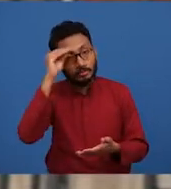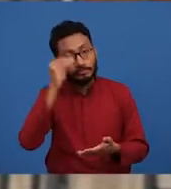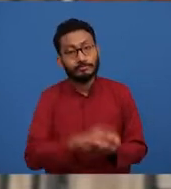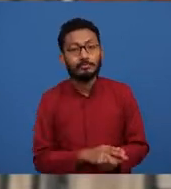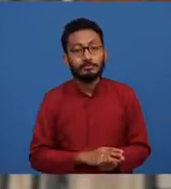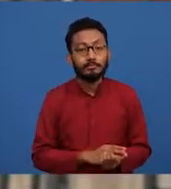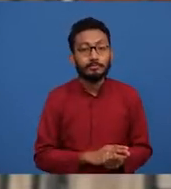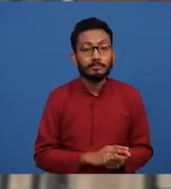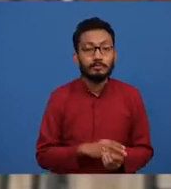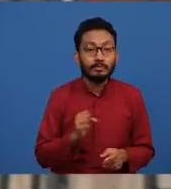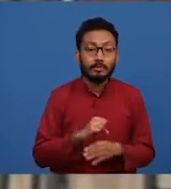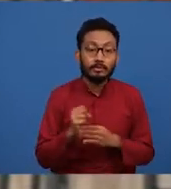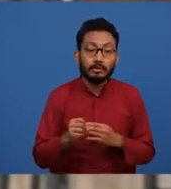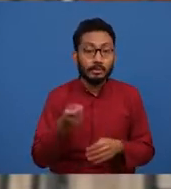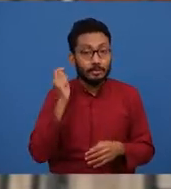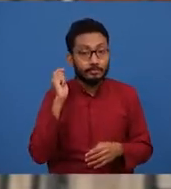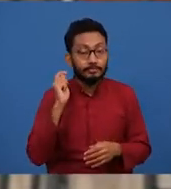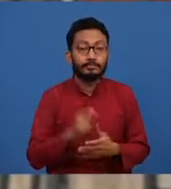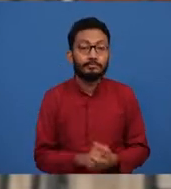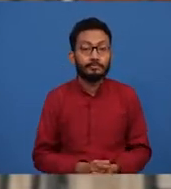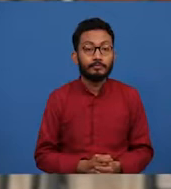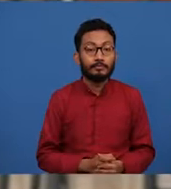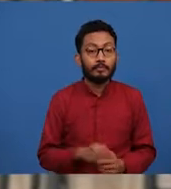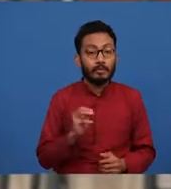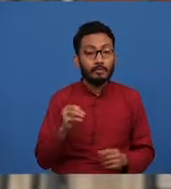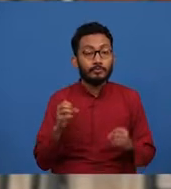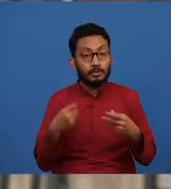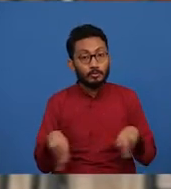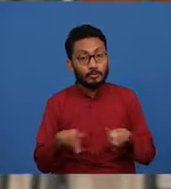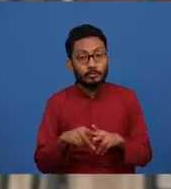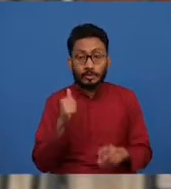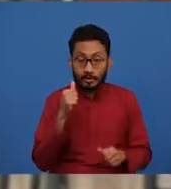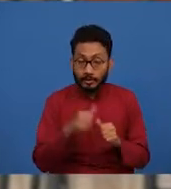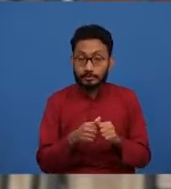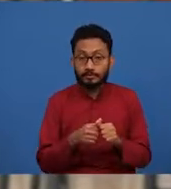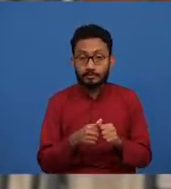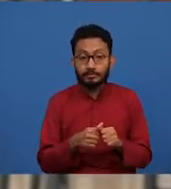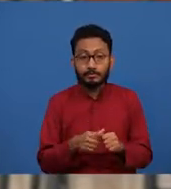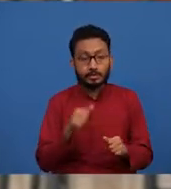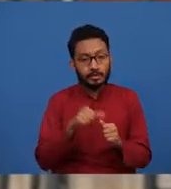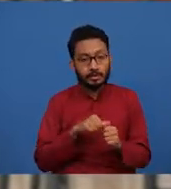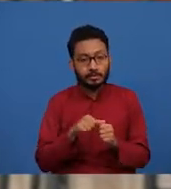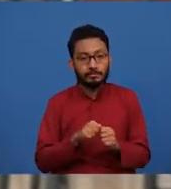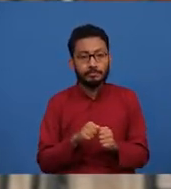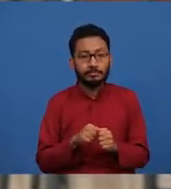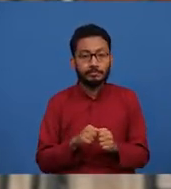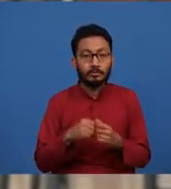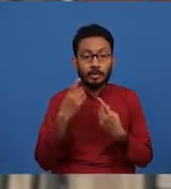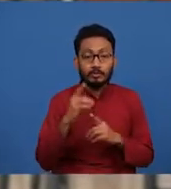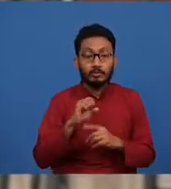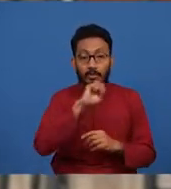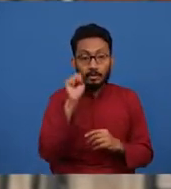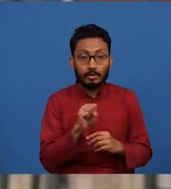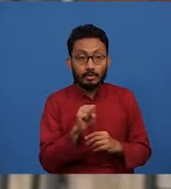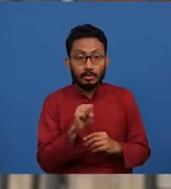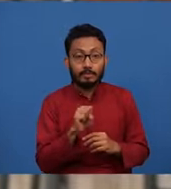sebentar tadi. Murid-murid perlu ingat, setiap kali menjawab soalan